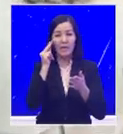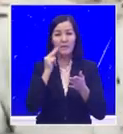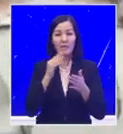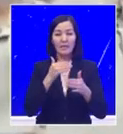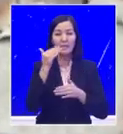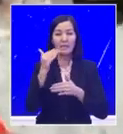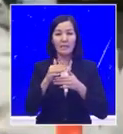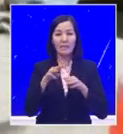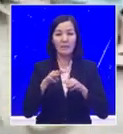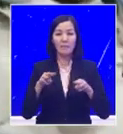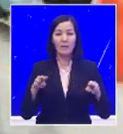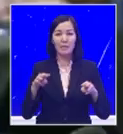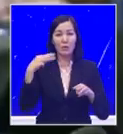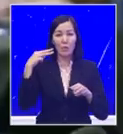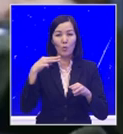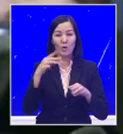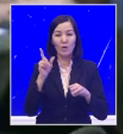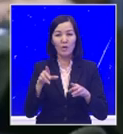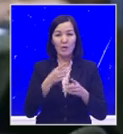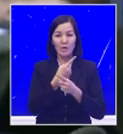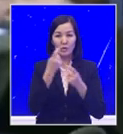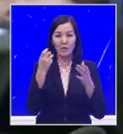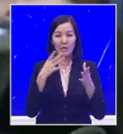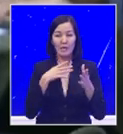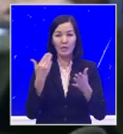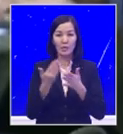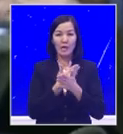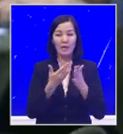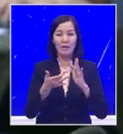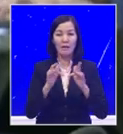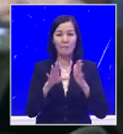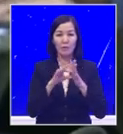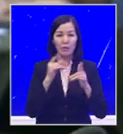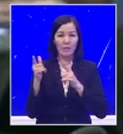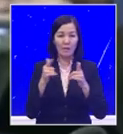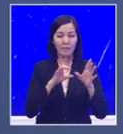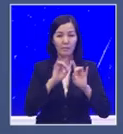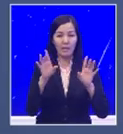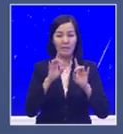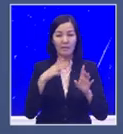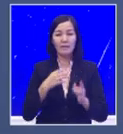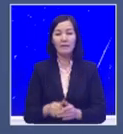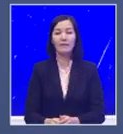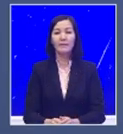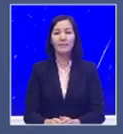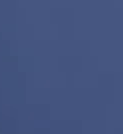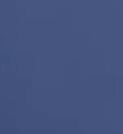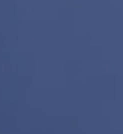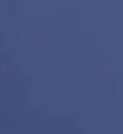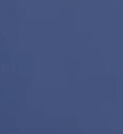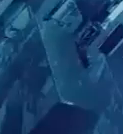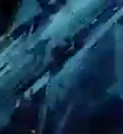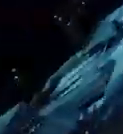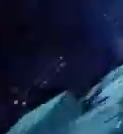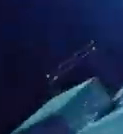істер министрлігінің ресми өкілі. Топтаманы ғаламтар ақпараттарымен дайындаған Елдана Серікбайқызы, жетсу телеарнасы.